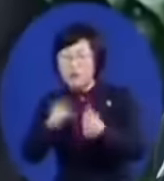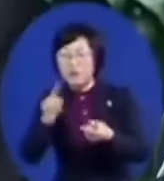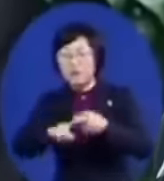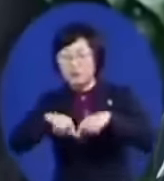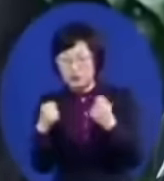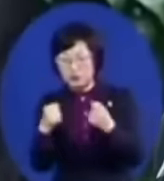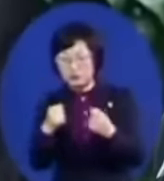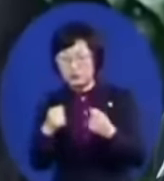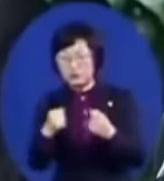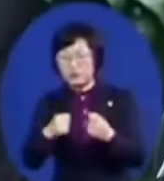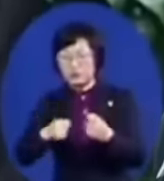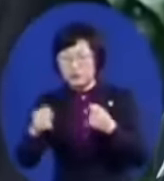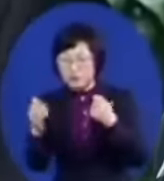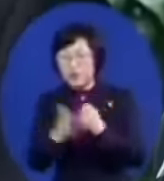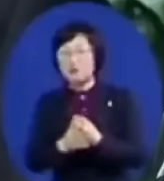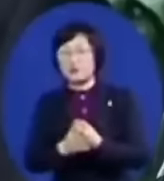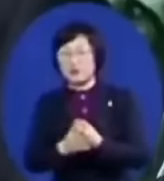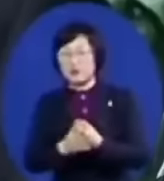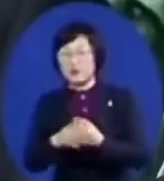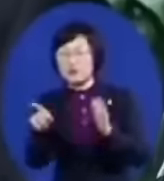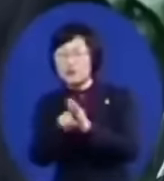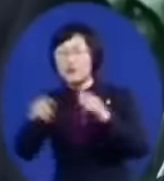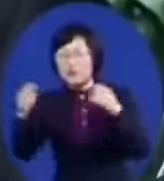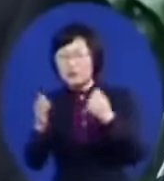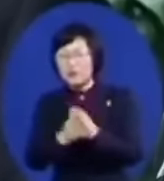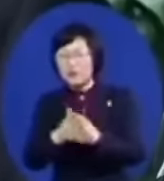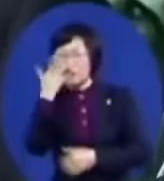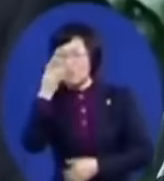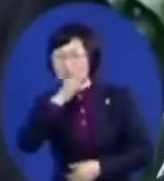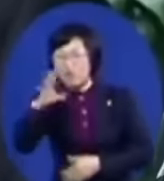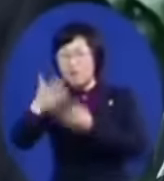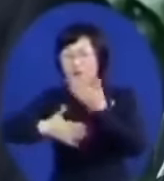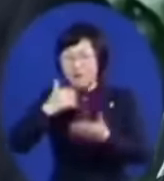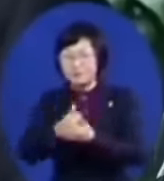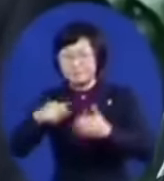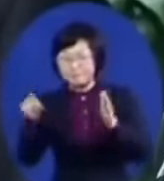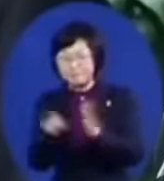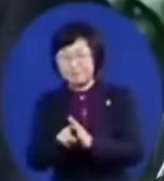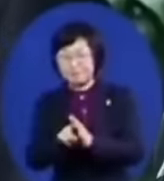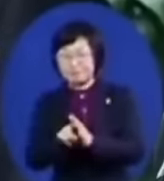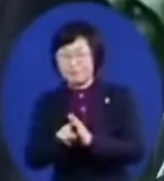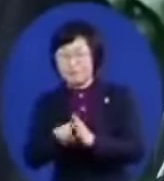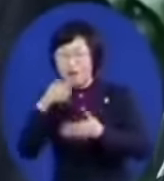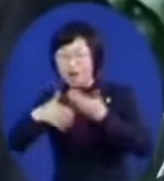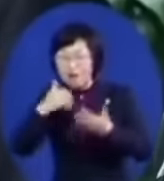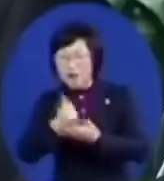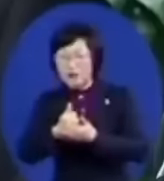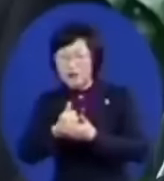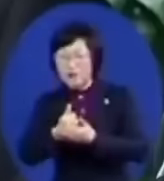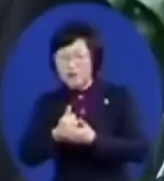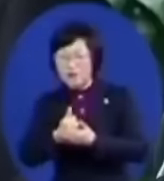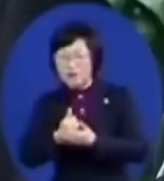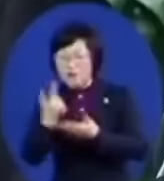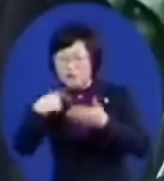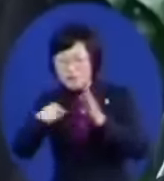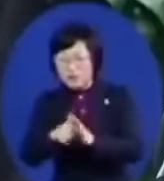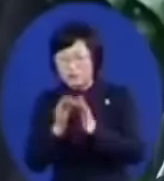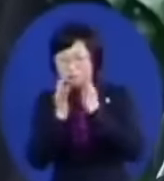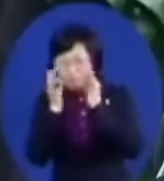믿음에 그 믿음을 의의로 넣었다. 하나님을 절대로 믿고 하나님께 할 수 있는 힘을 다해서